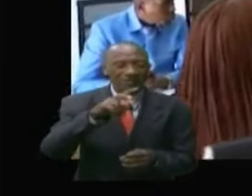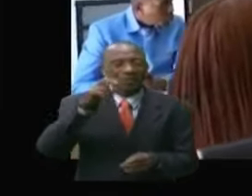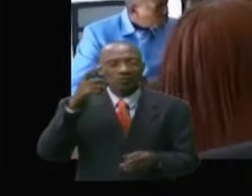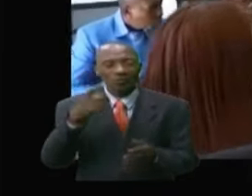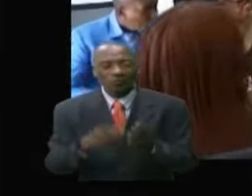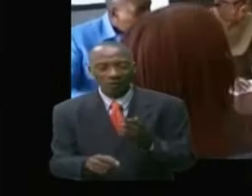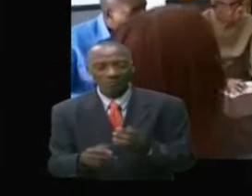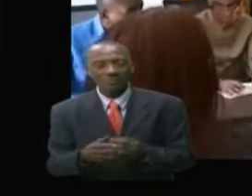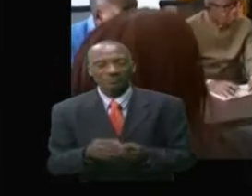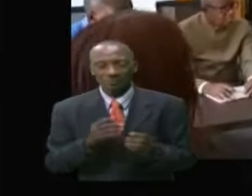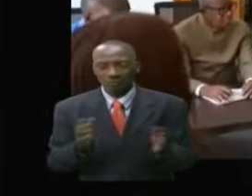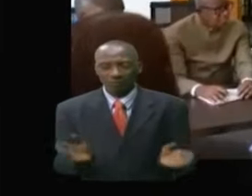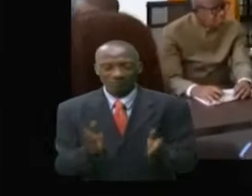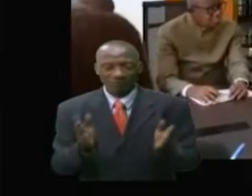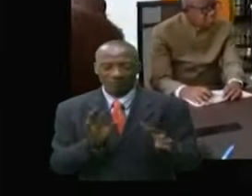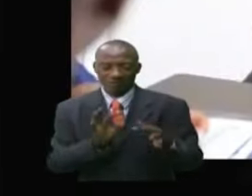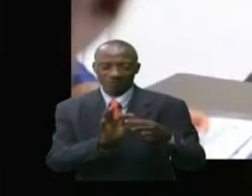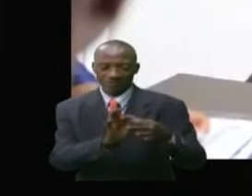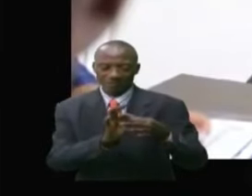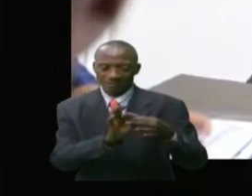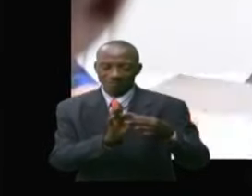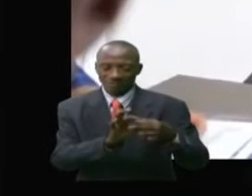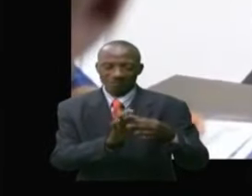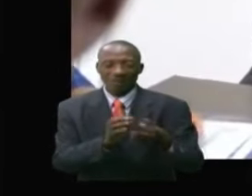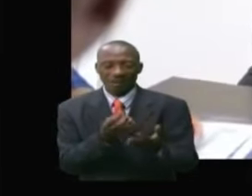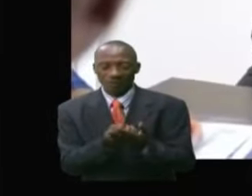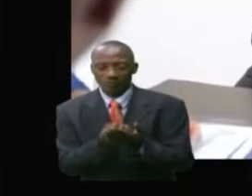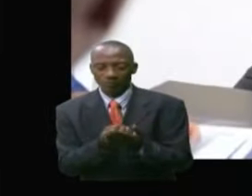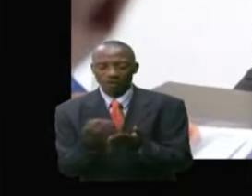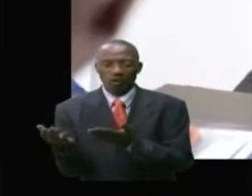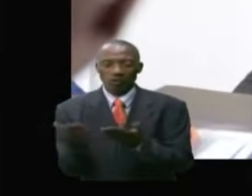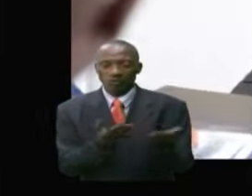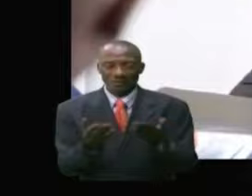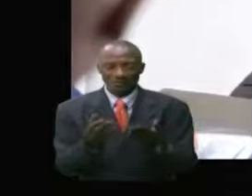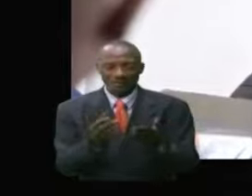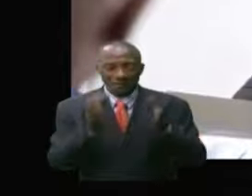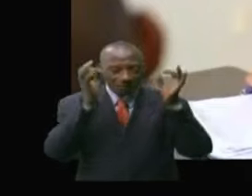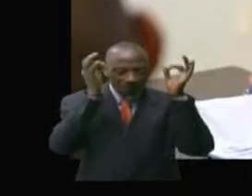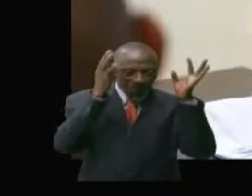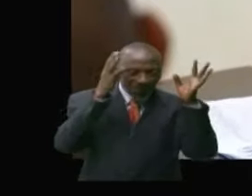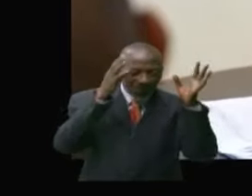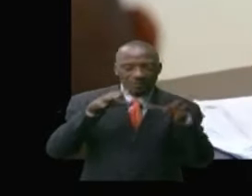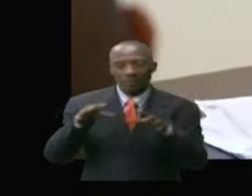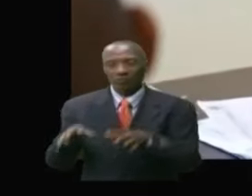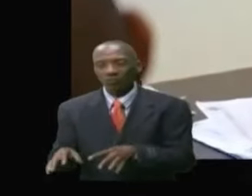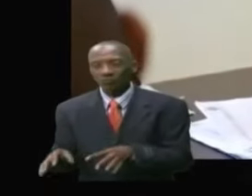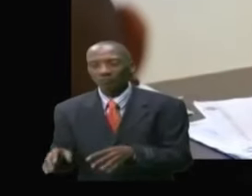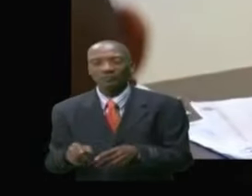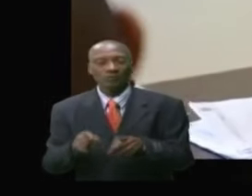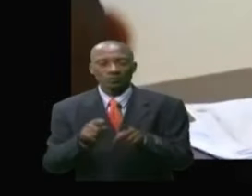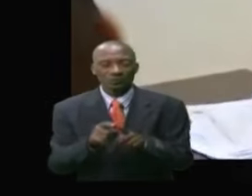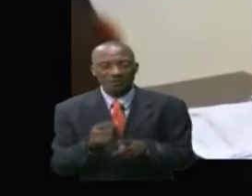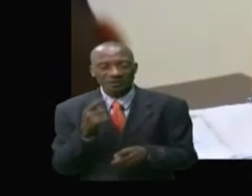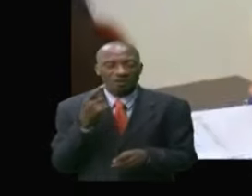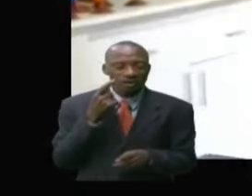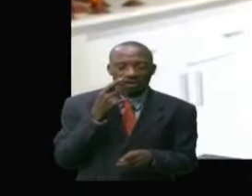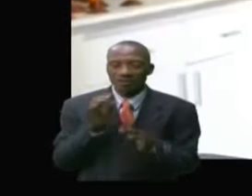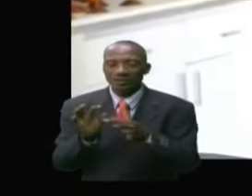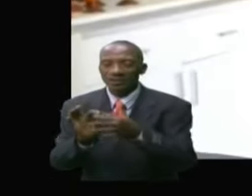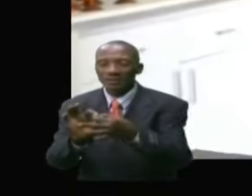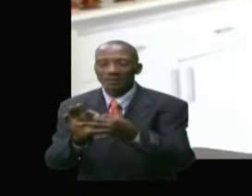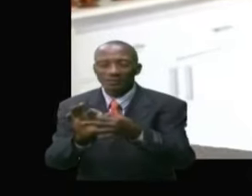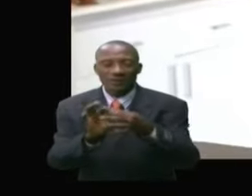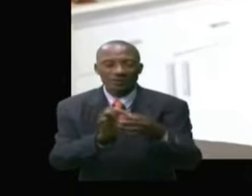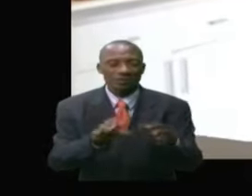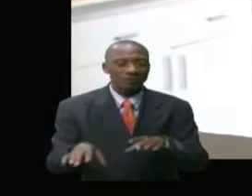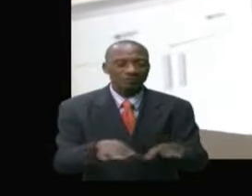consistent à renforcer les relations économiques et commerciales entre le Brésil et la RDC et rechercher de partenariats d'affaires entre les